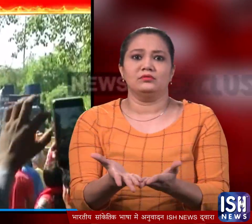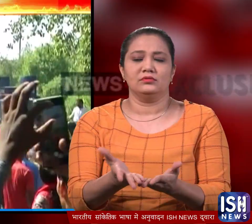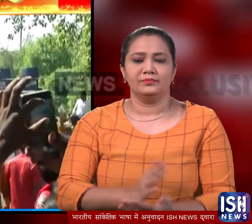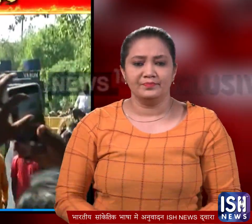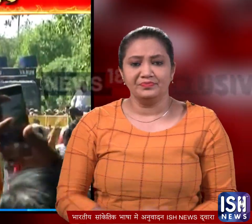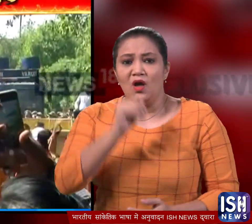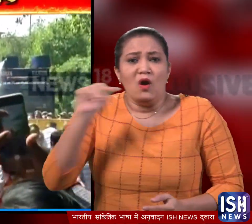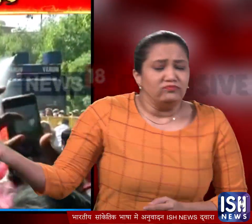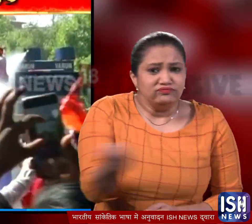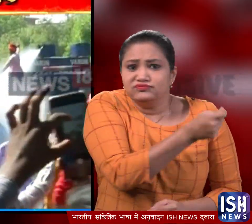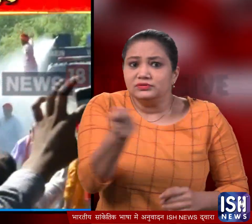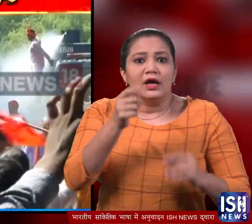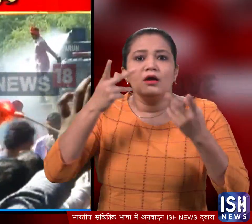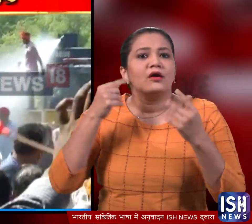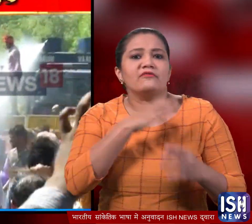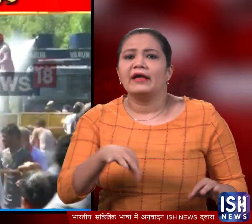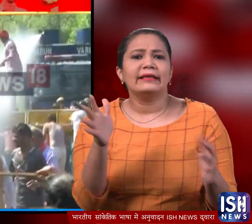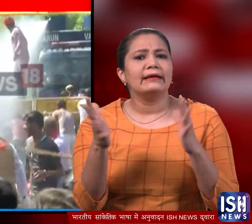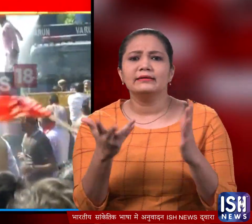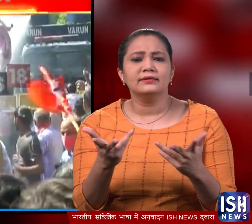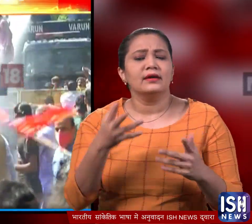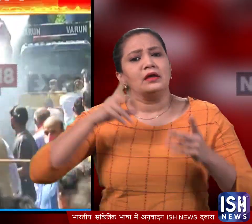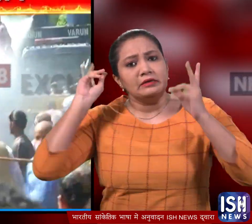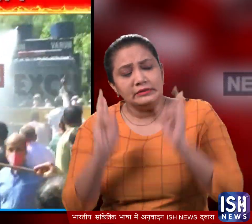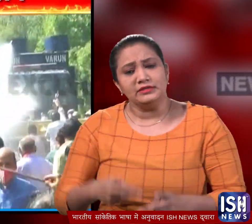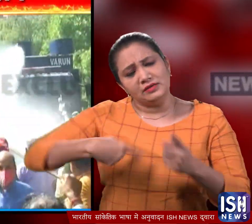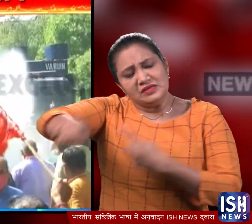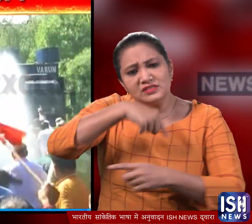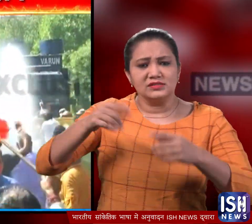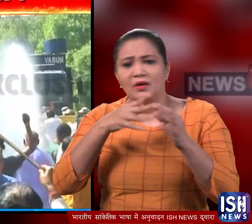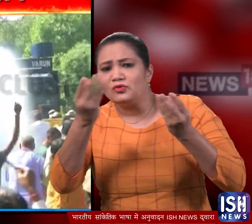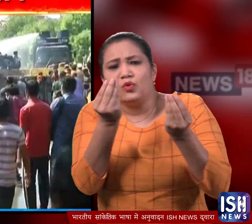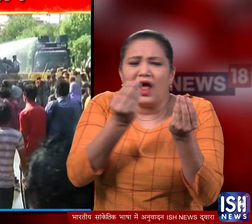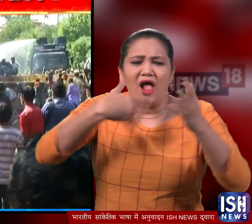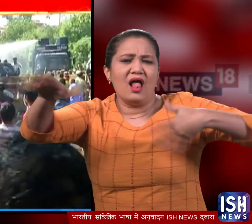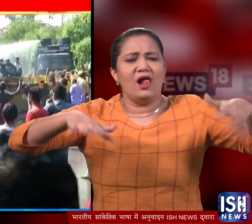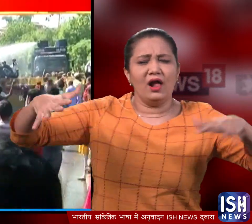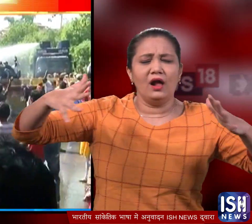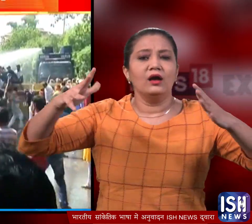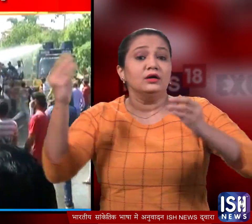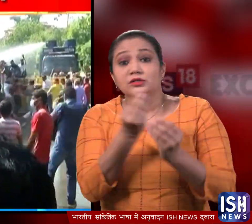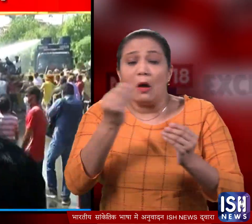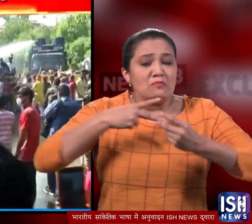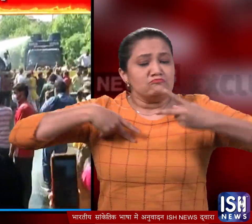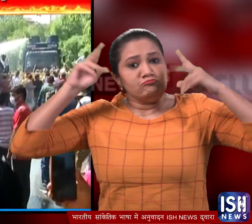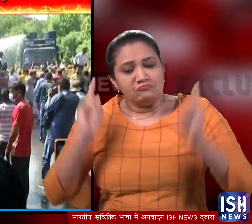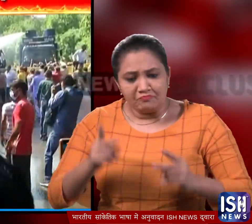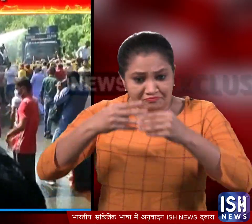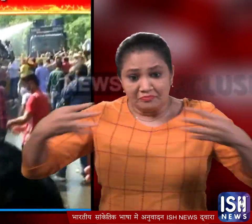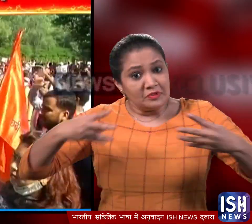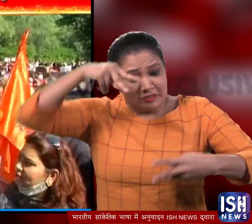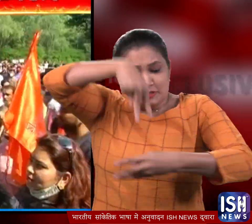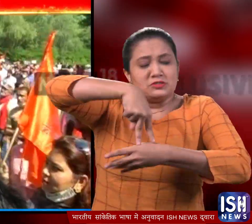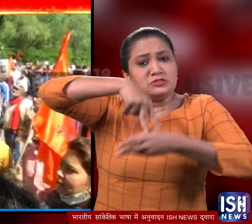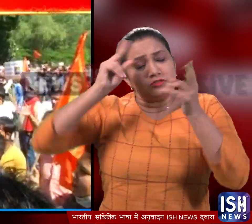की बौछार करने का भी उन लोगों पर कुछ खास फर्क नहीं पड़ा। कुछ प्रदर्शनकारी वहां से तितर बितर तो हुए, लेकिन कई ऐसे भी थे जो बैरिकेड से उतरे